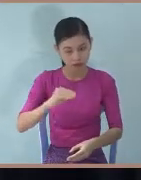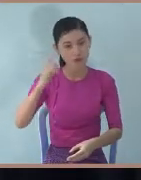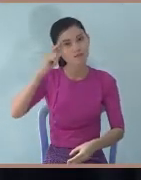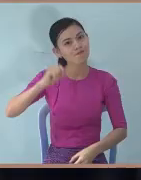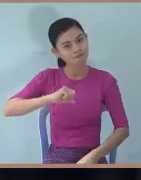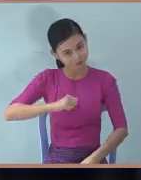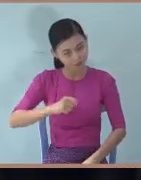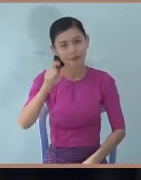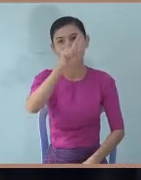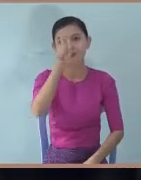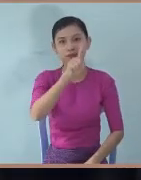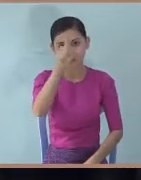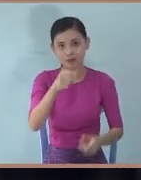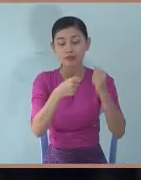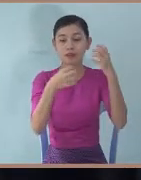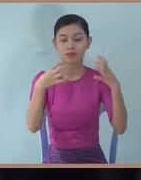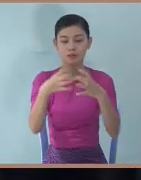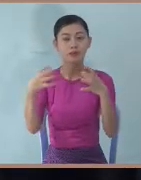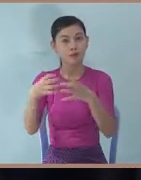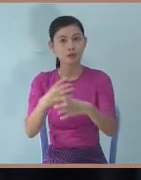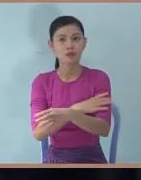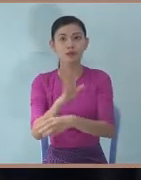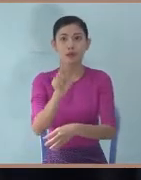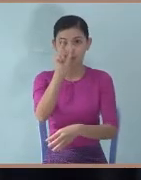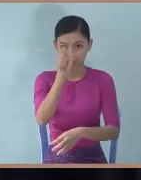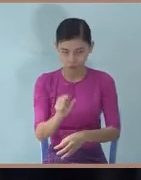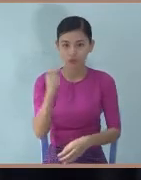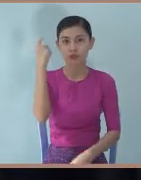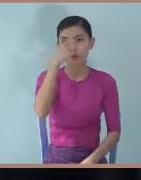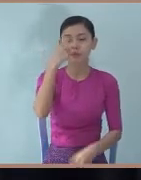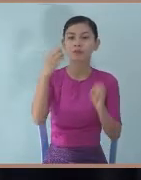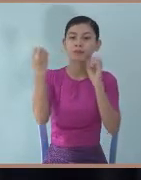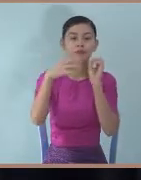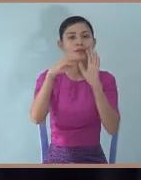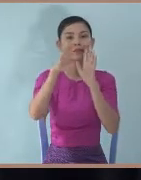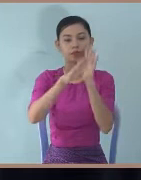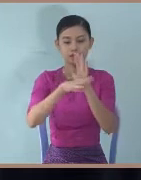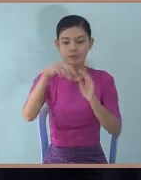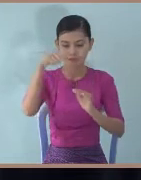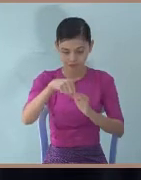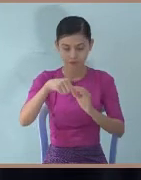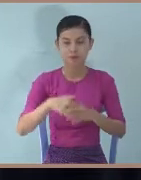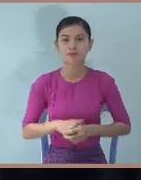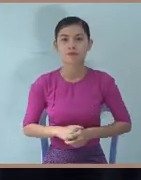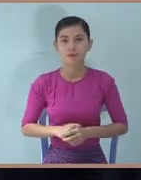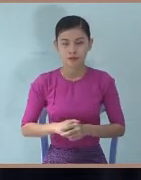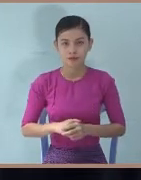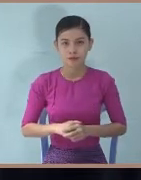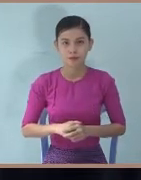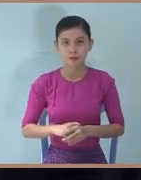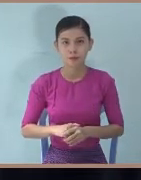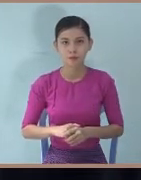ဆုံးအကြိမ်မဲပေးကြမဲ့ first time voter လူငယ်တွေကသူတို့သိလို့သမားတွေကိုမေးမြန်းပြီးတော့ပါတီတာဝန်ရှိတဲ့သူတွေကပြန်လည်ဖြေ